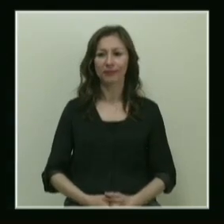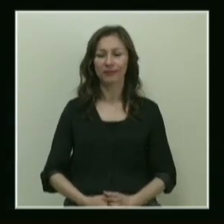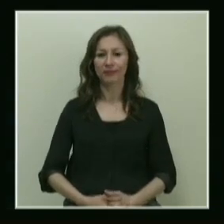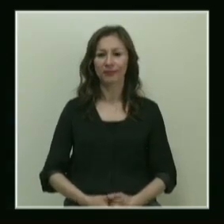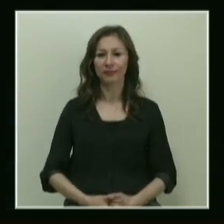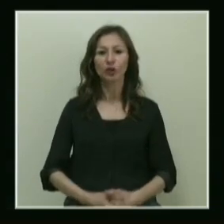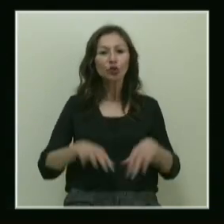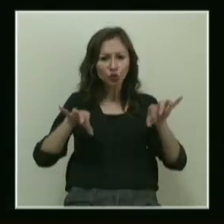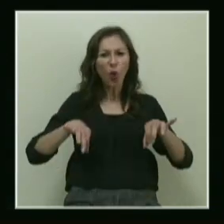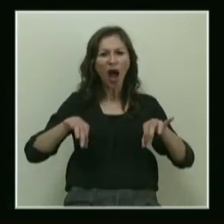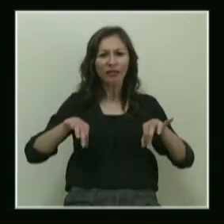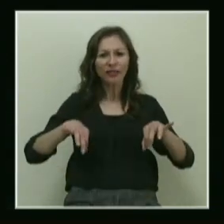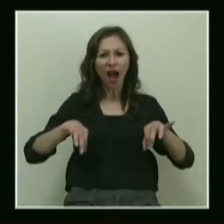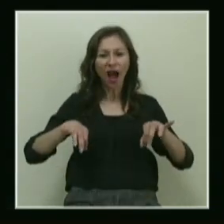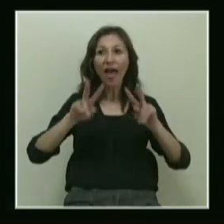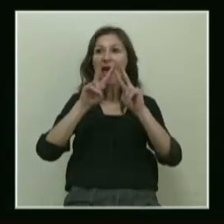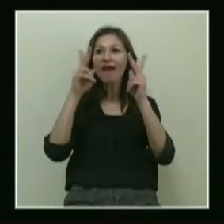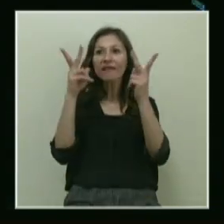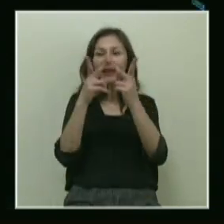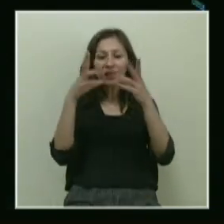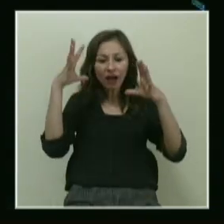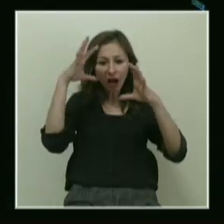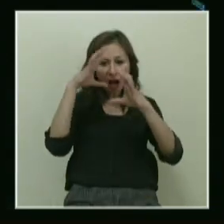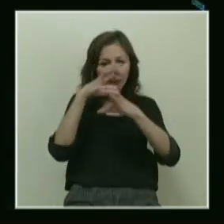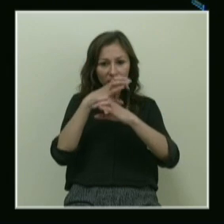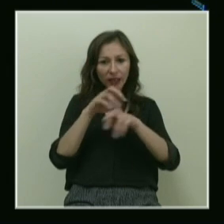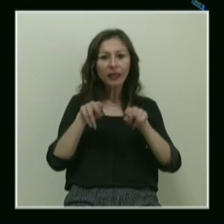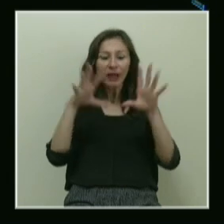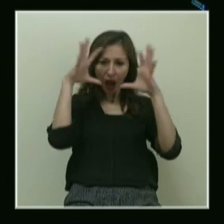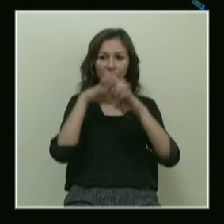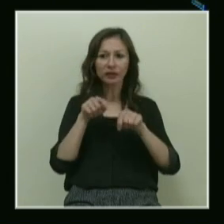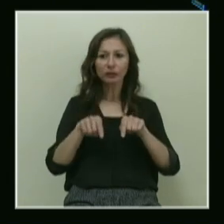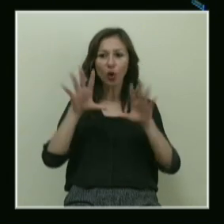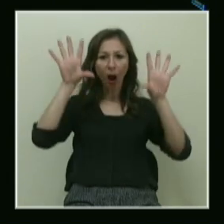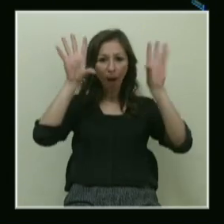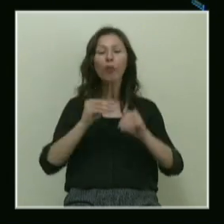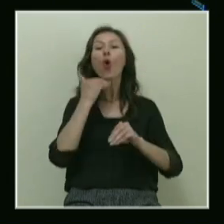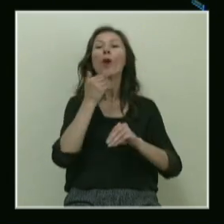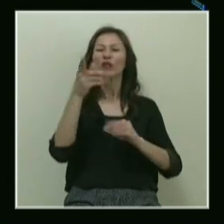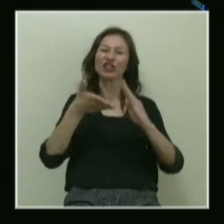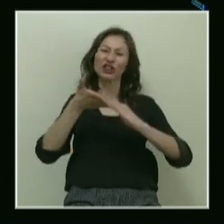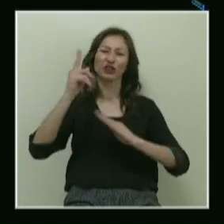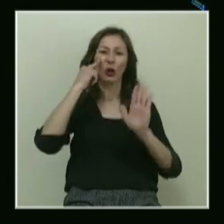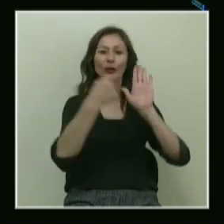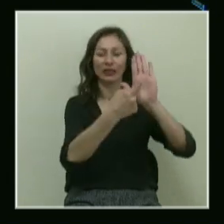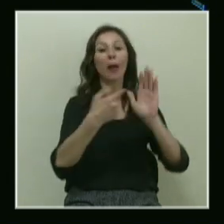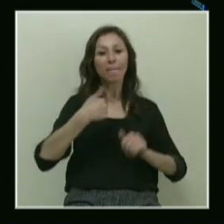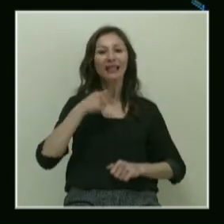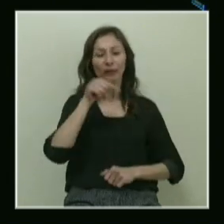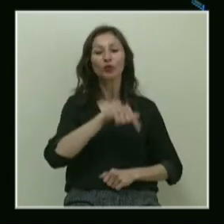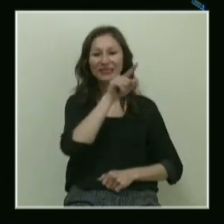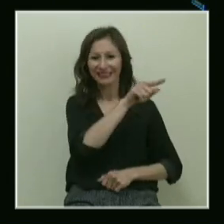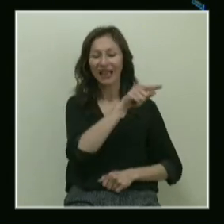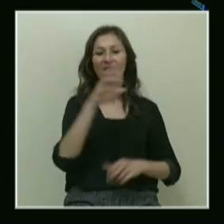Evet, şu anda evrenin karanlığı gibi bir karanlıktasınız. Bu ışıklar sönemiyor, çıkışı gösterdiği için. Ben de size bu